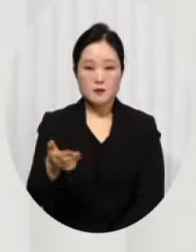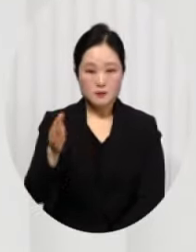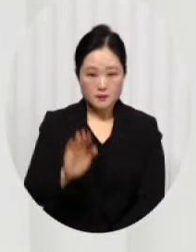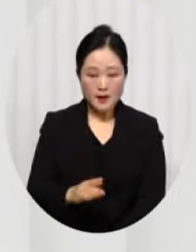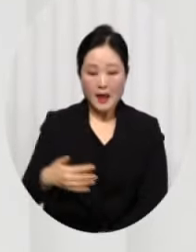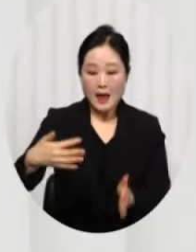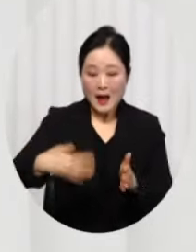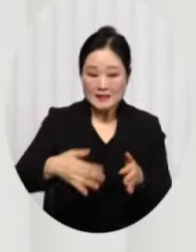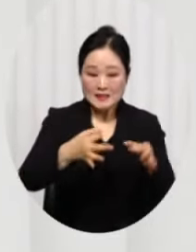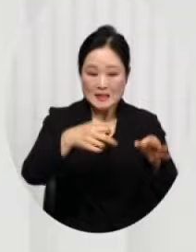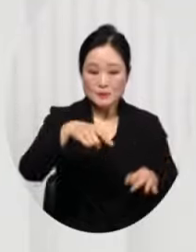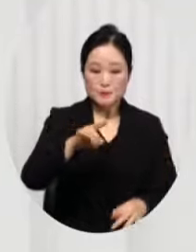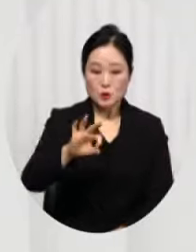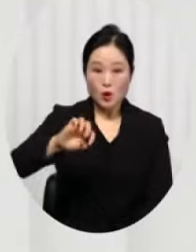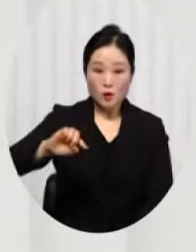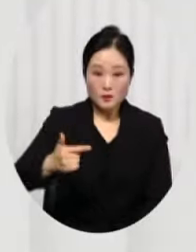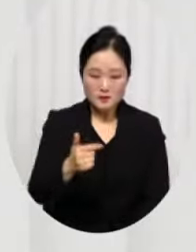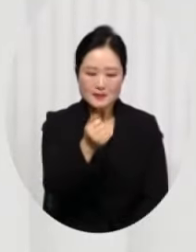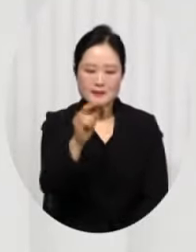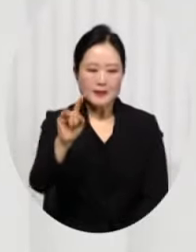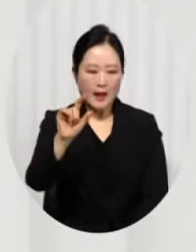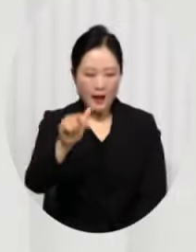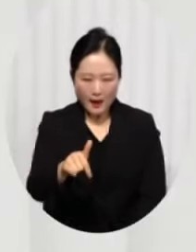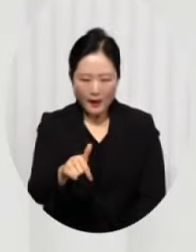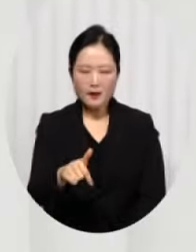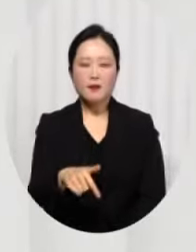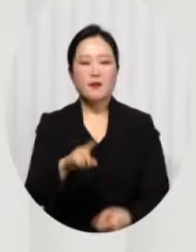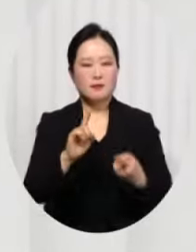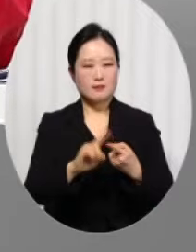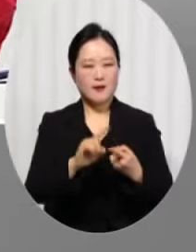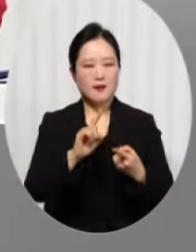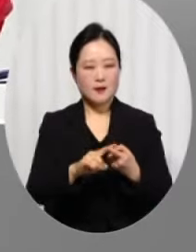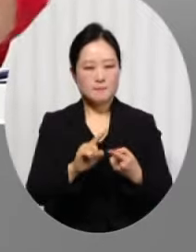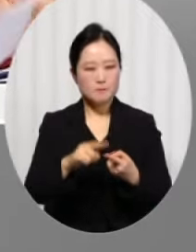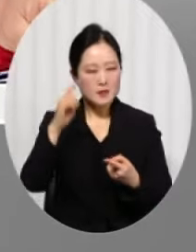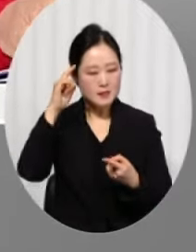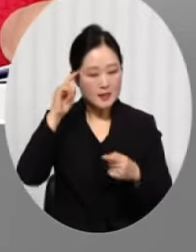있다고 생각하는지 제가 간단히 좀 30초 좀 여쭤보고 싶습니다.